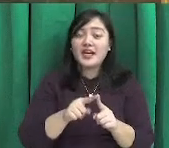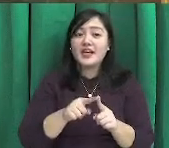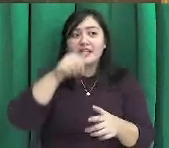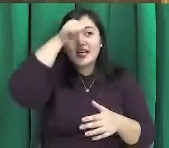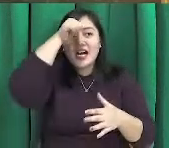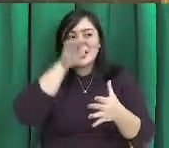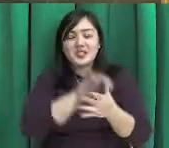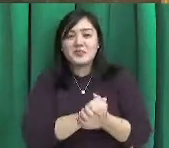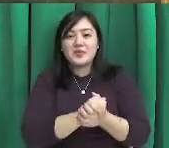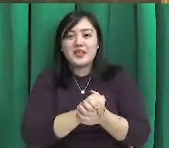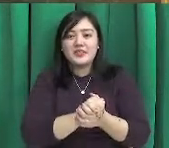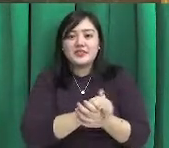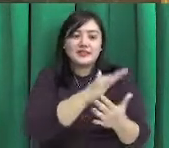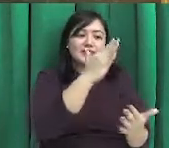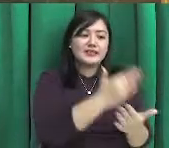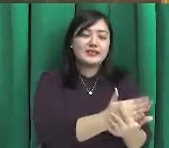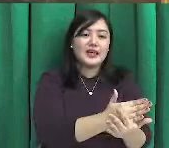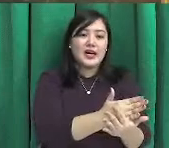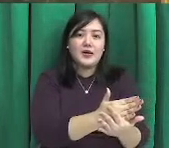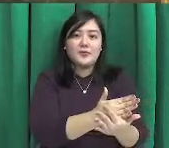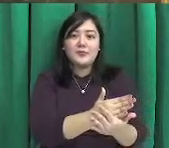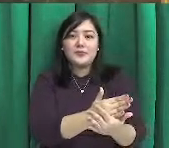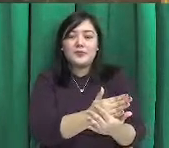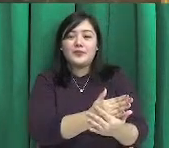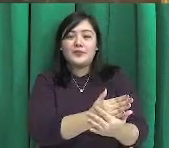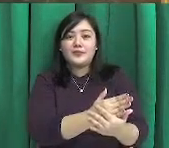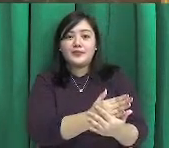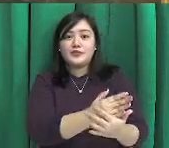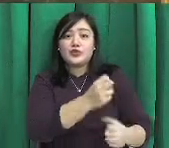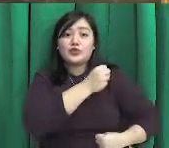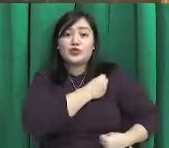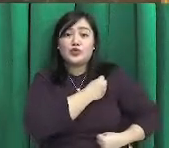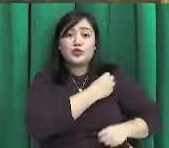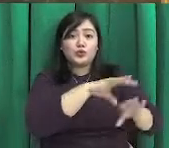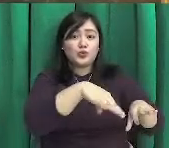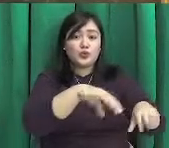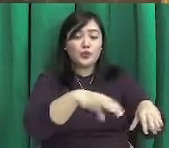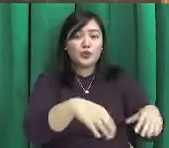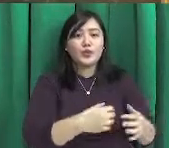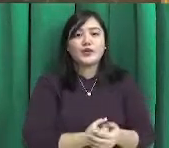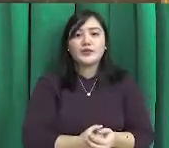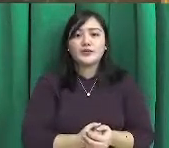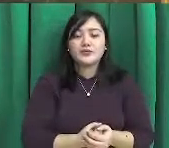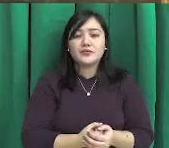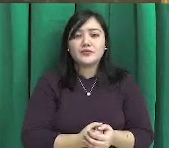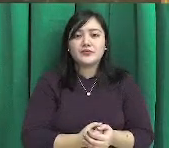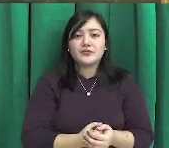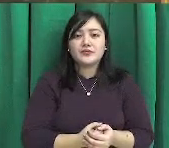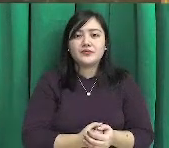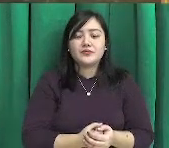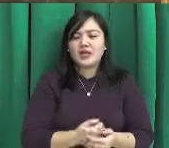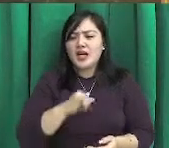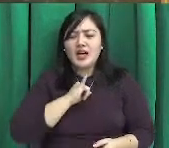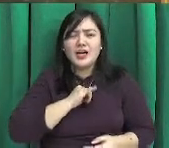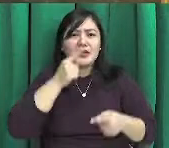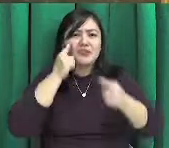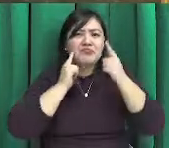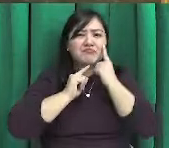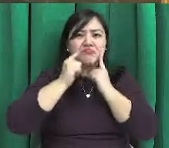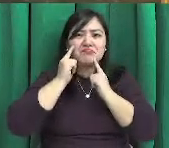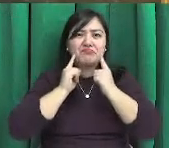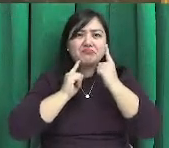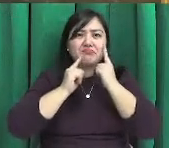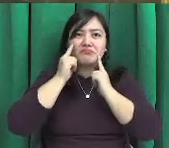at sinabi na gusto niya nang mag-retire at magre-retire na. So, umiyak po ako noon kasi parang hindi niya nga